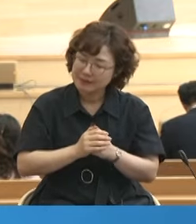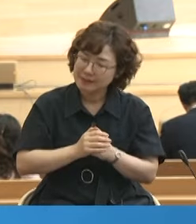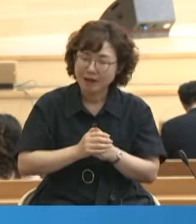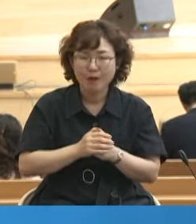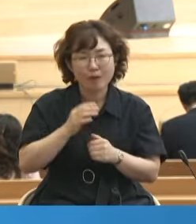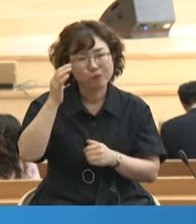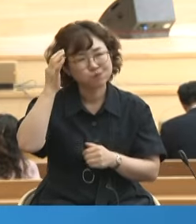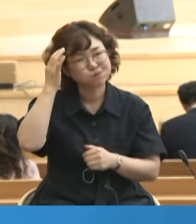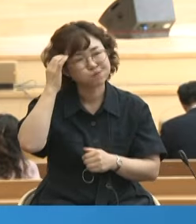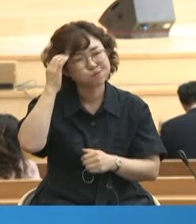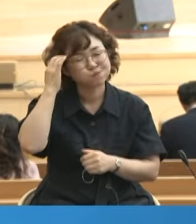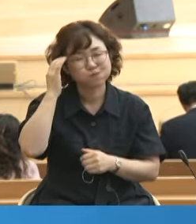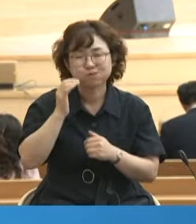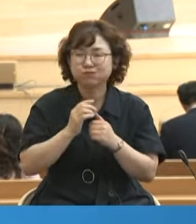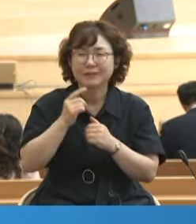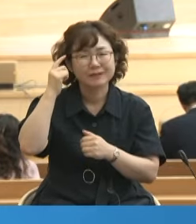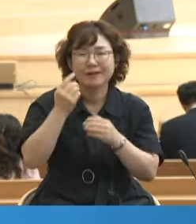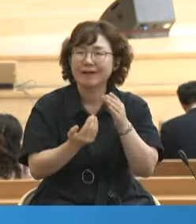안 나서.